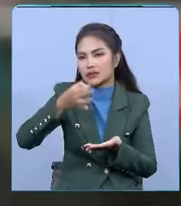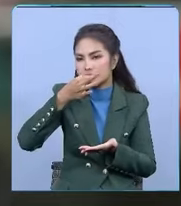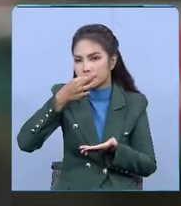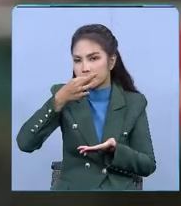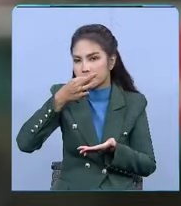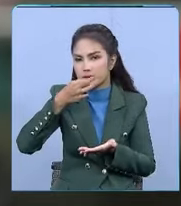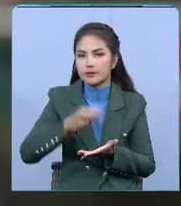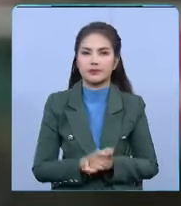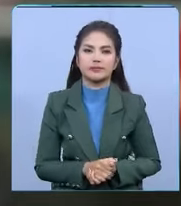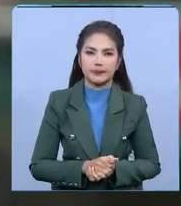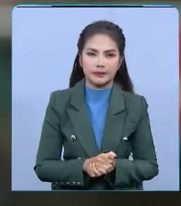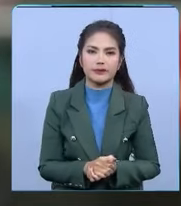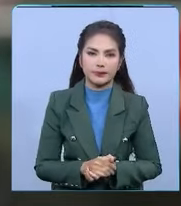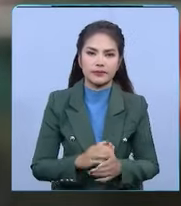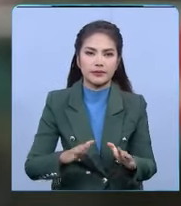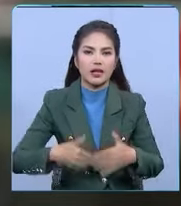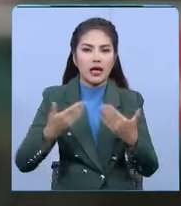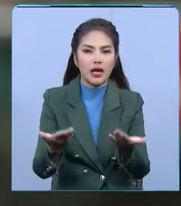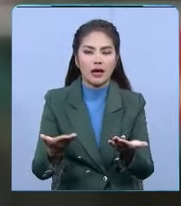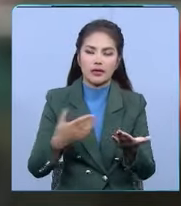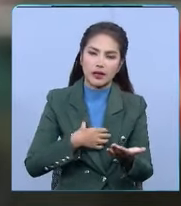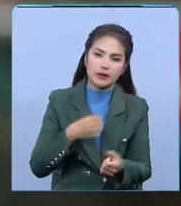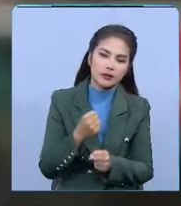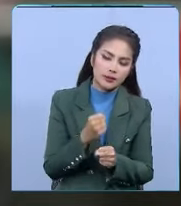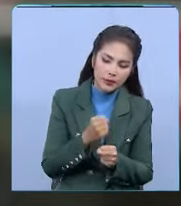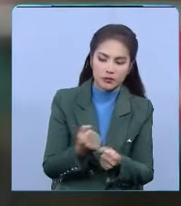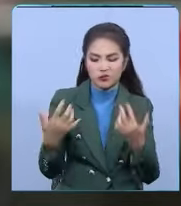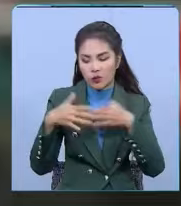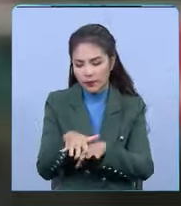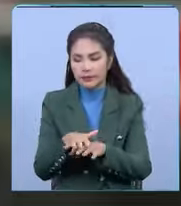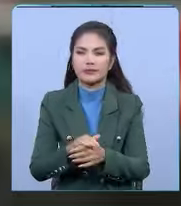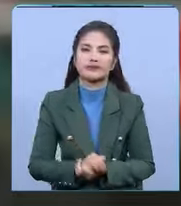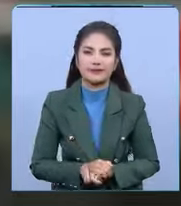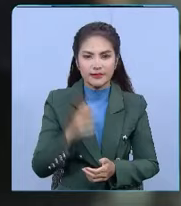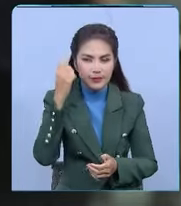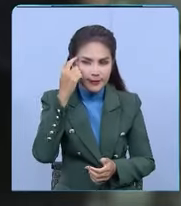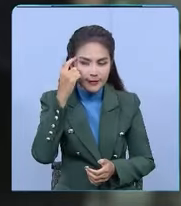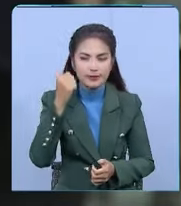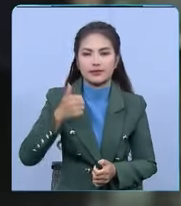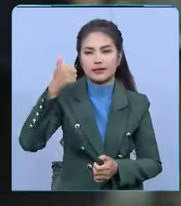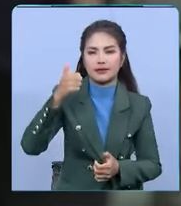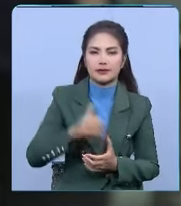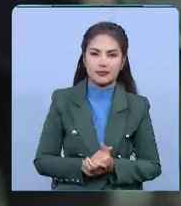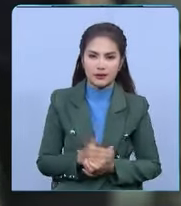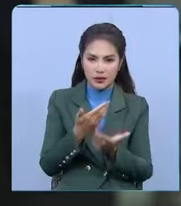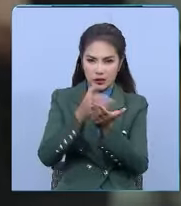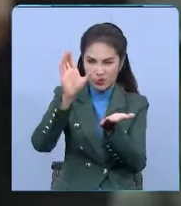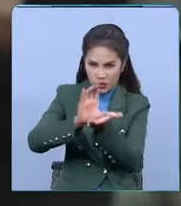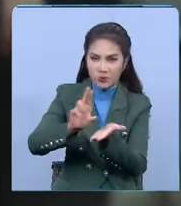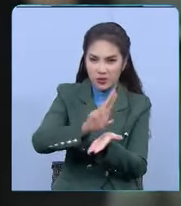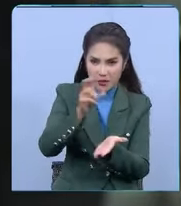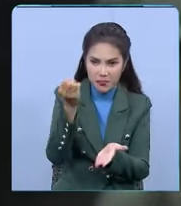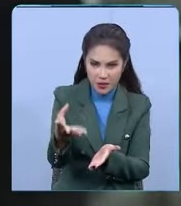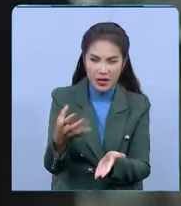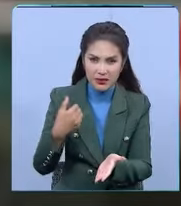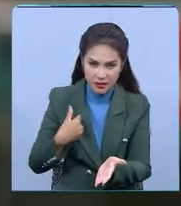พื่อที่จะให้เขาได้เข้าไปทำงานนะครับอันนี้เราก็คิดออกมาแล้ว นี่ใช้งบประมาณเยอะไหมครับโครงการนี ้โครง